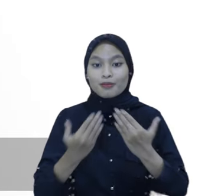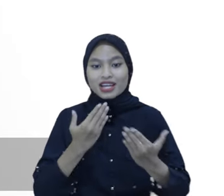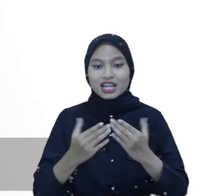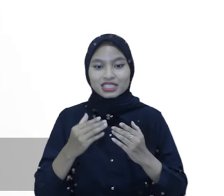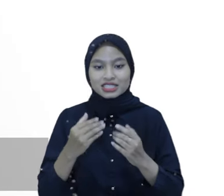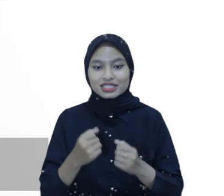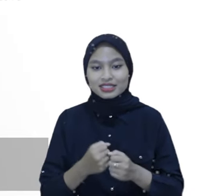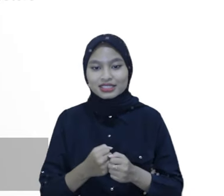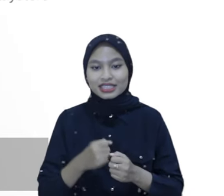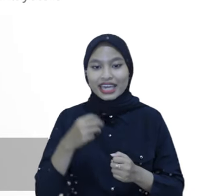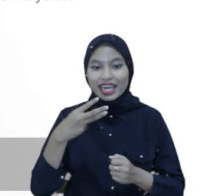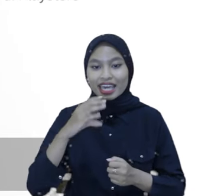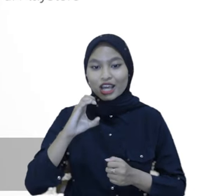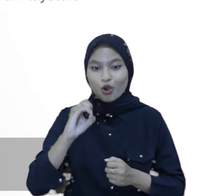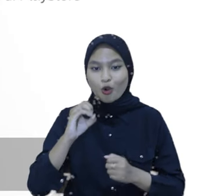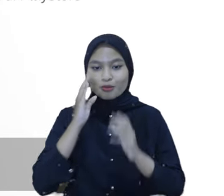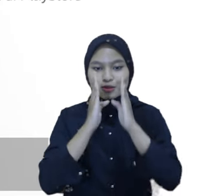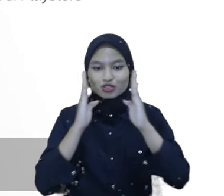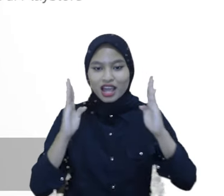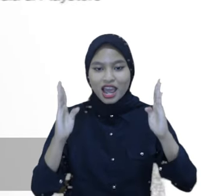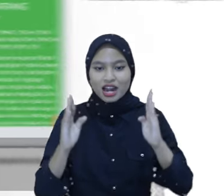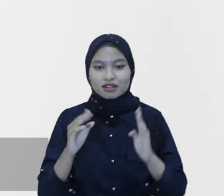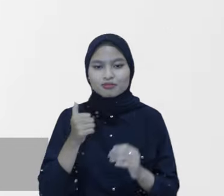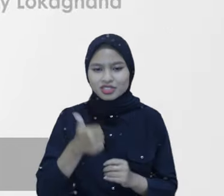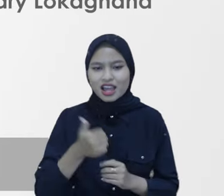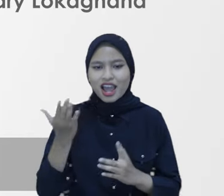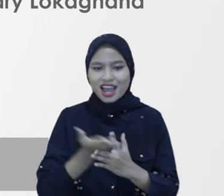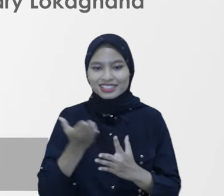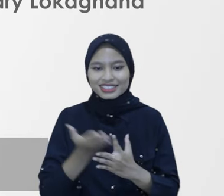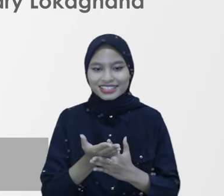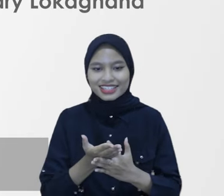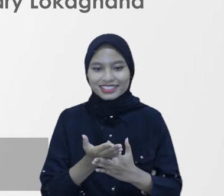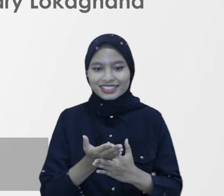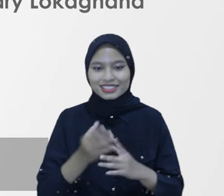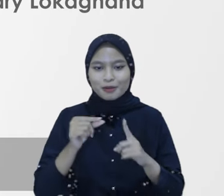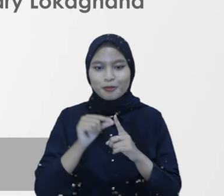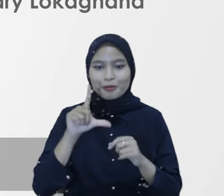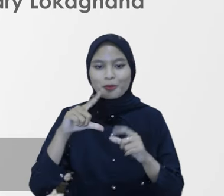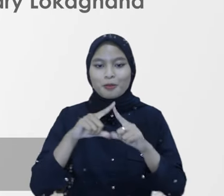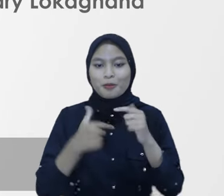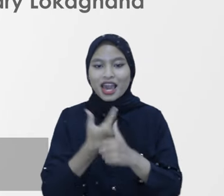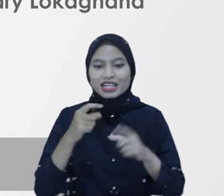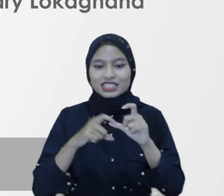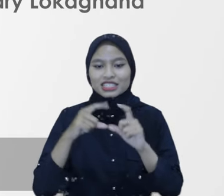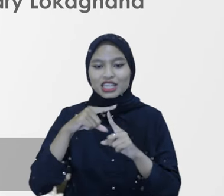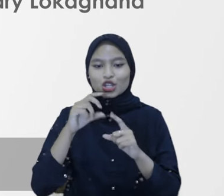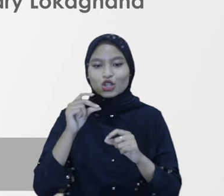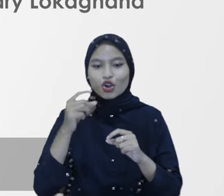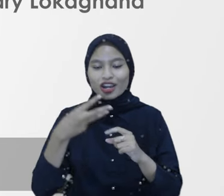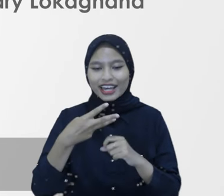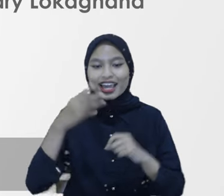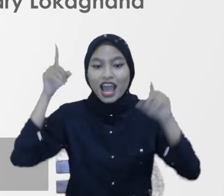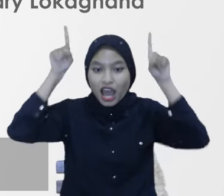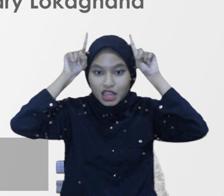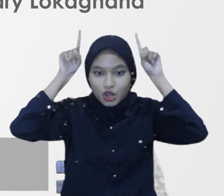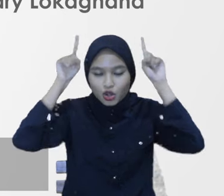aplikasi Lokagana Eko Pustaka yang dapat diakses melalui Play Store. Di era